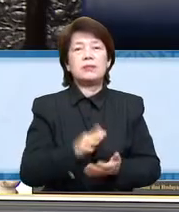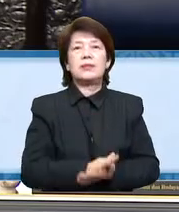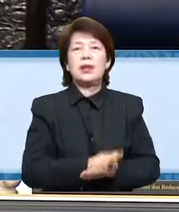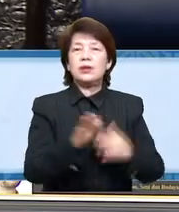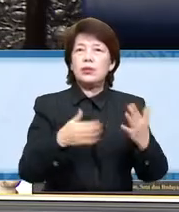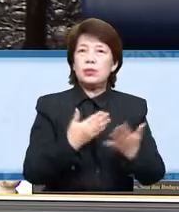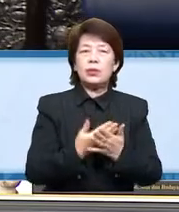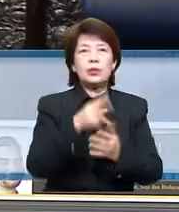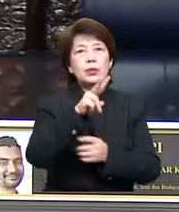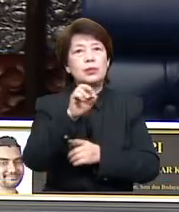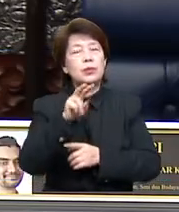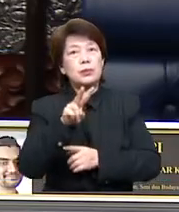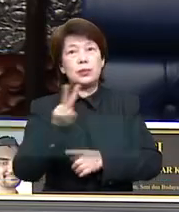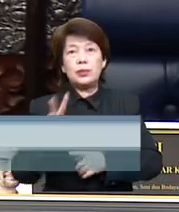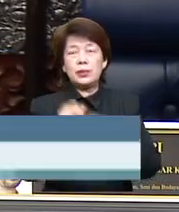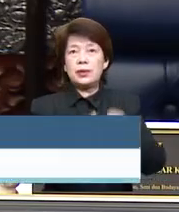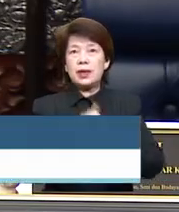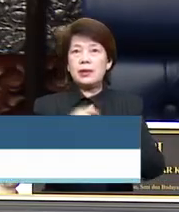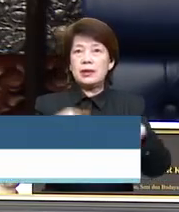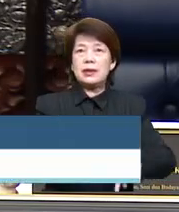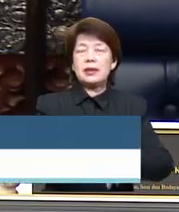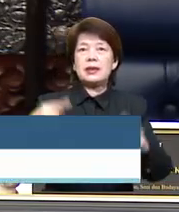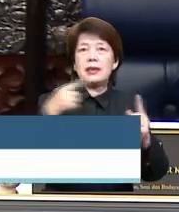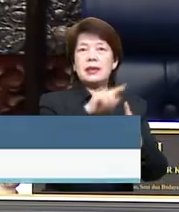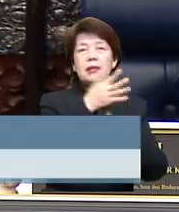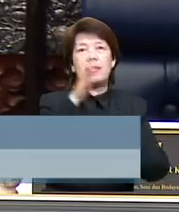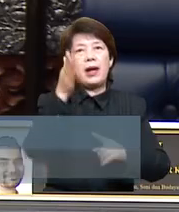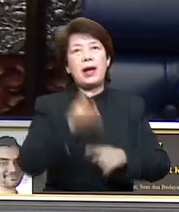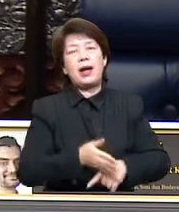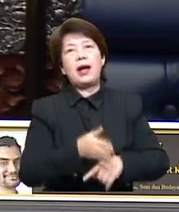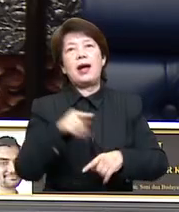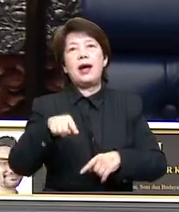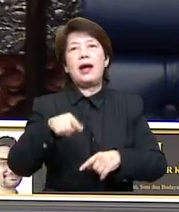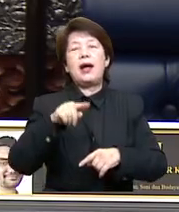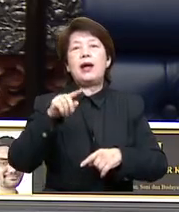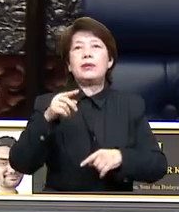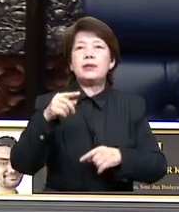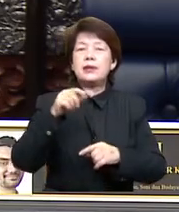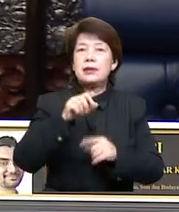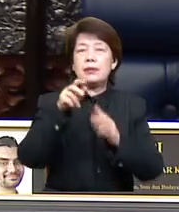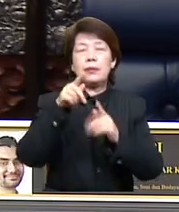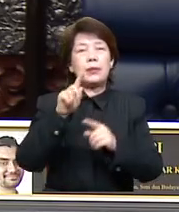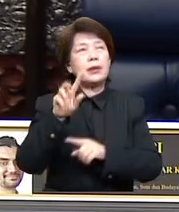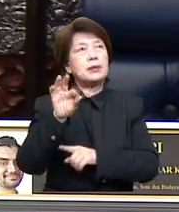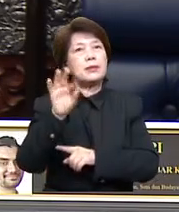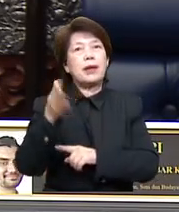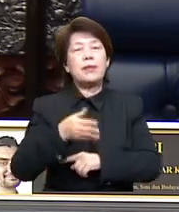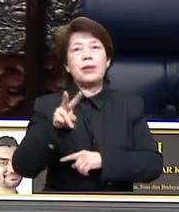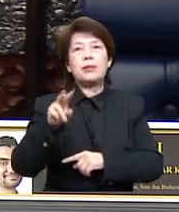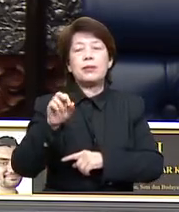Dari tahun 2022 sehingga 15 hari bulan November 2024, sebanyak